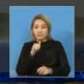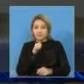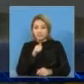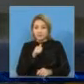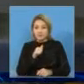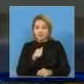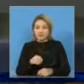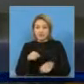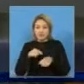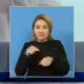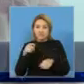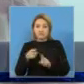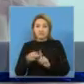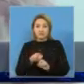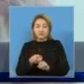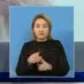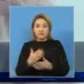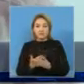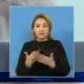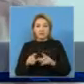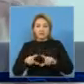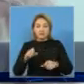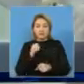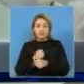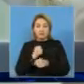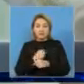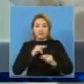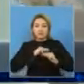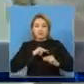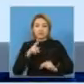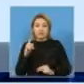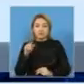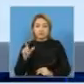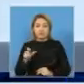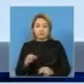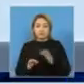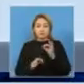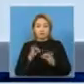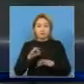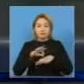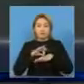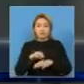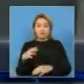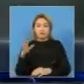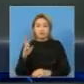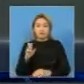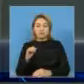на занозные инфекции. Отметим, в центре трудятся около 100 человек. За сутки здесь проводят около